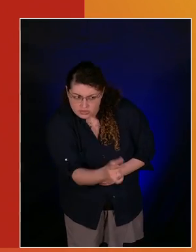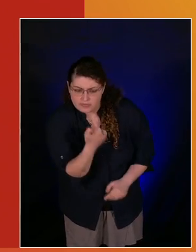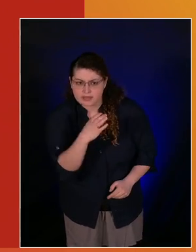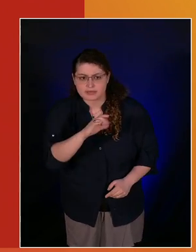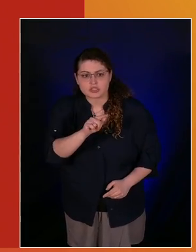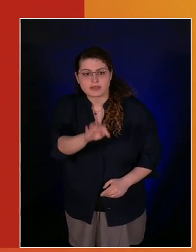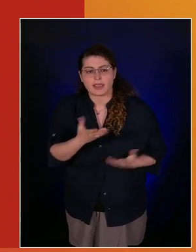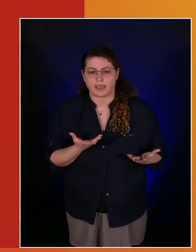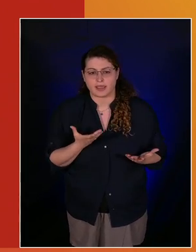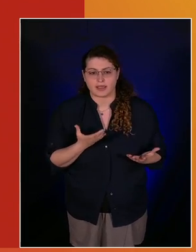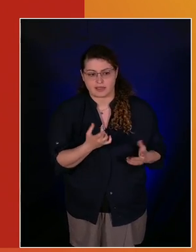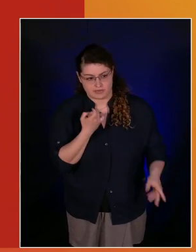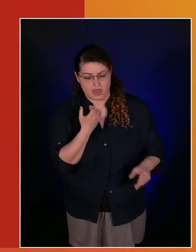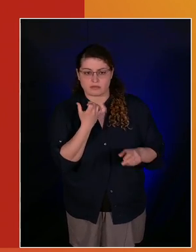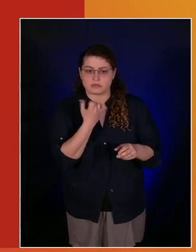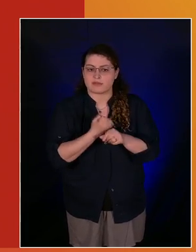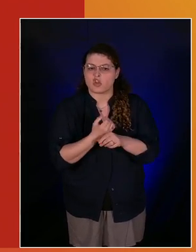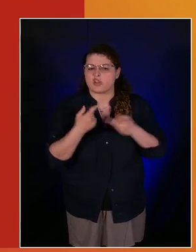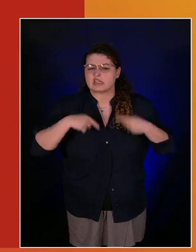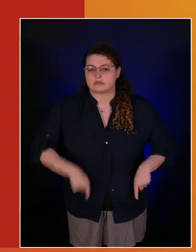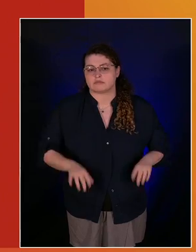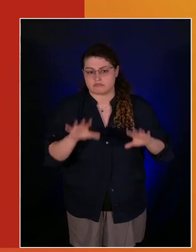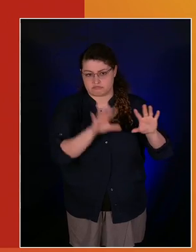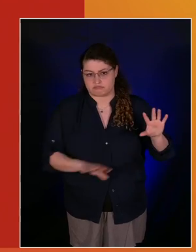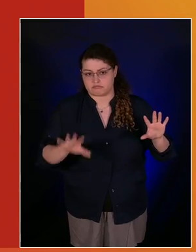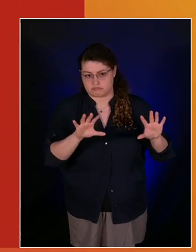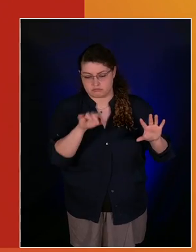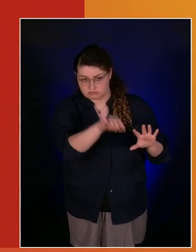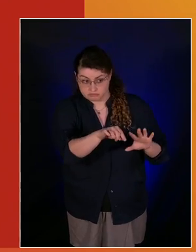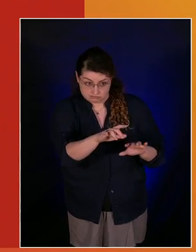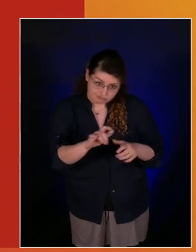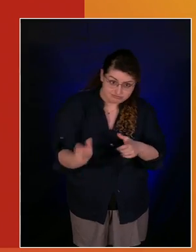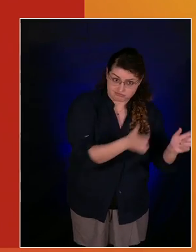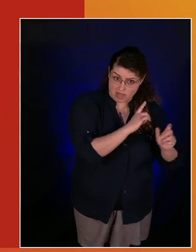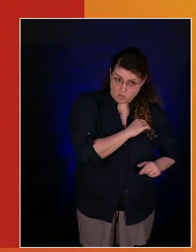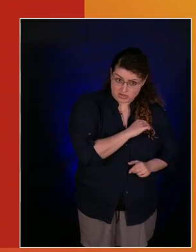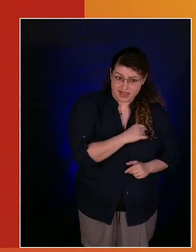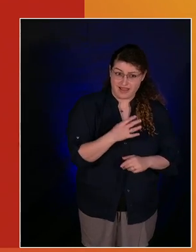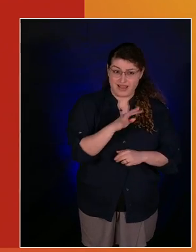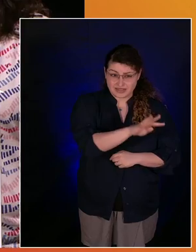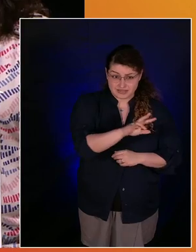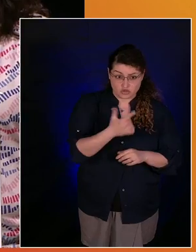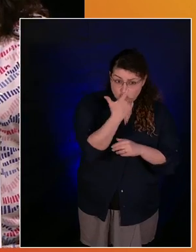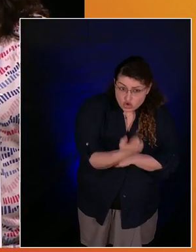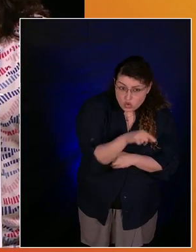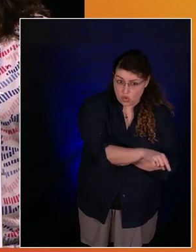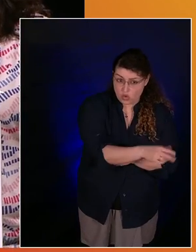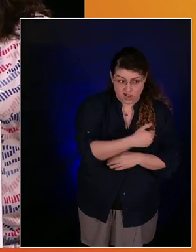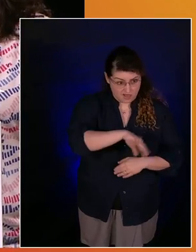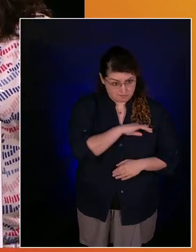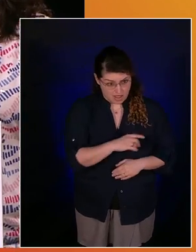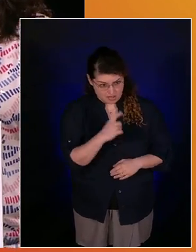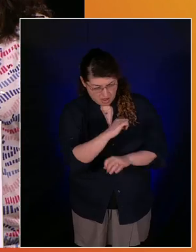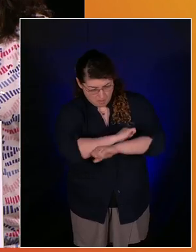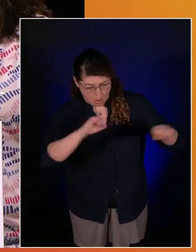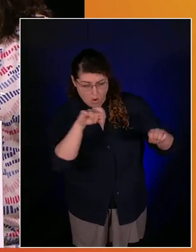CGT travailleur de l'État qui a été mis en garde vue 48 he parce qu'il a été gazé et qu'il